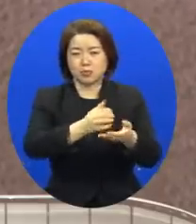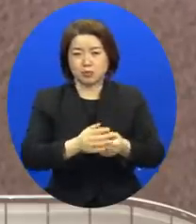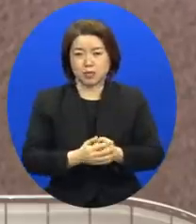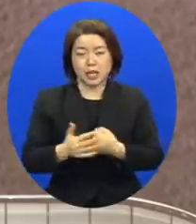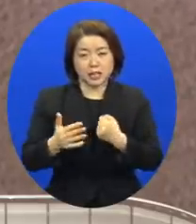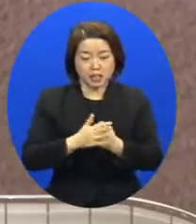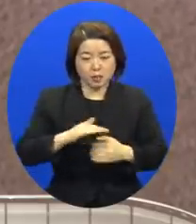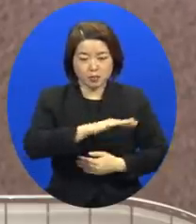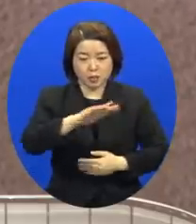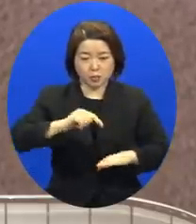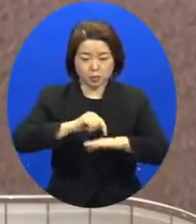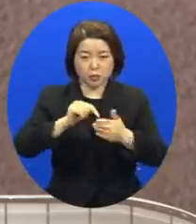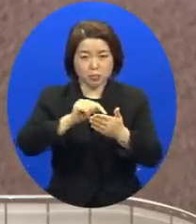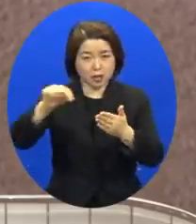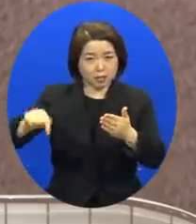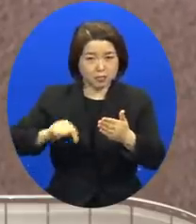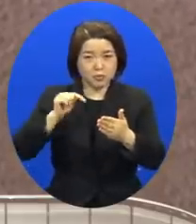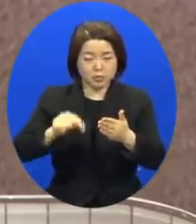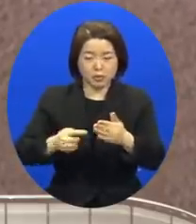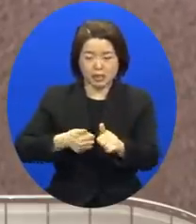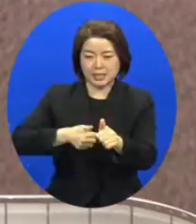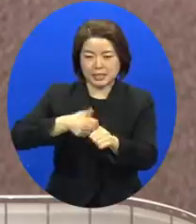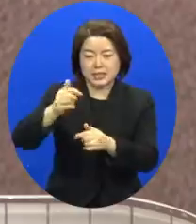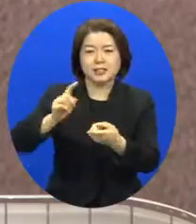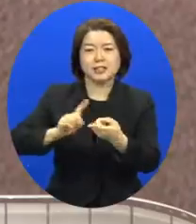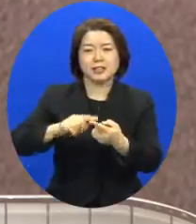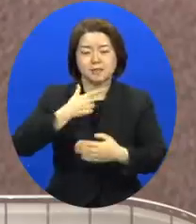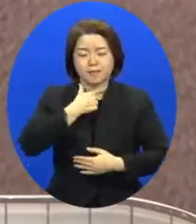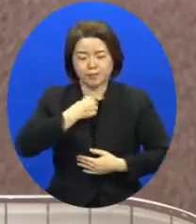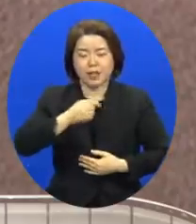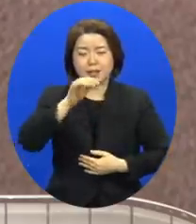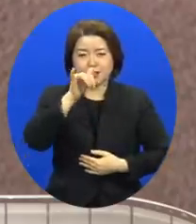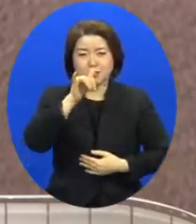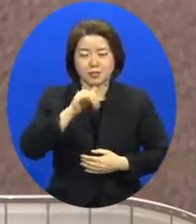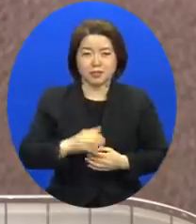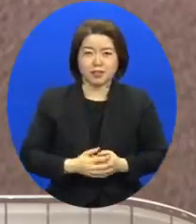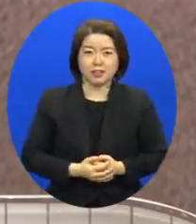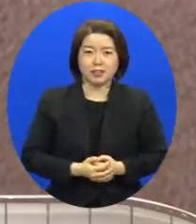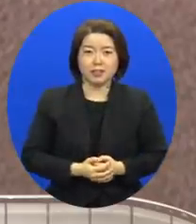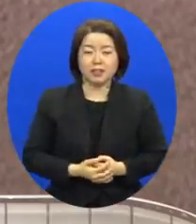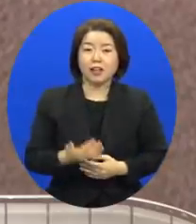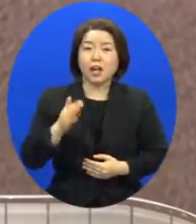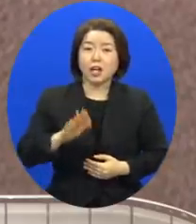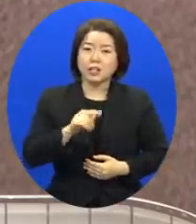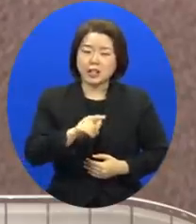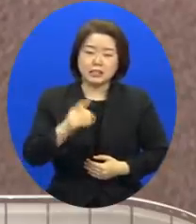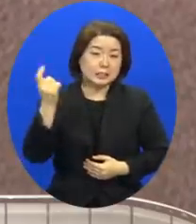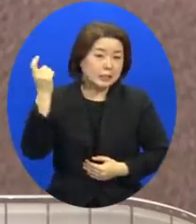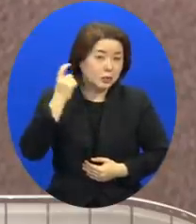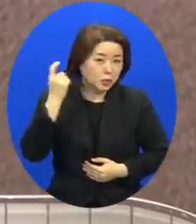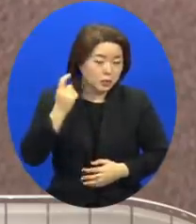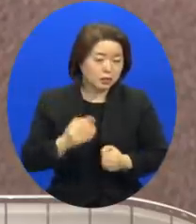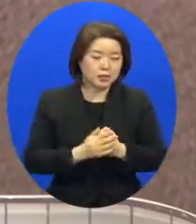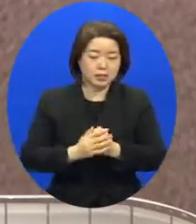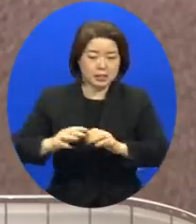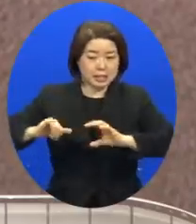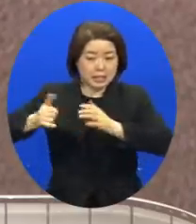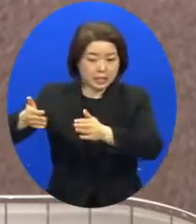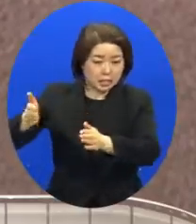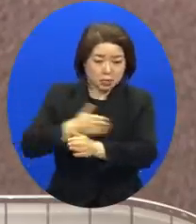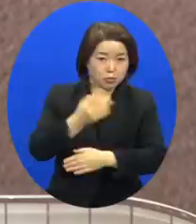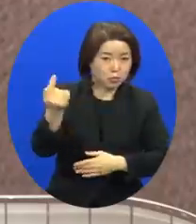그래서 우리 마음속에 승리에 대한 갈망이 있는 겁니다 그런데 그 소식은 세상에서 부터 오는 것이